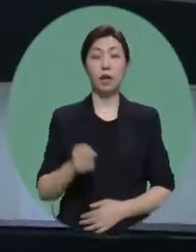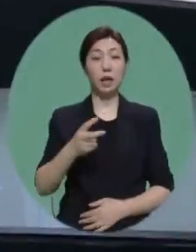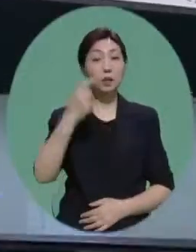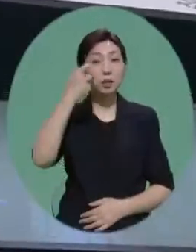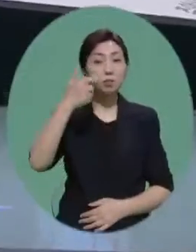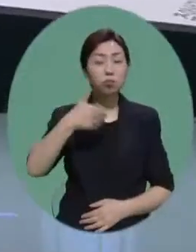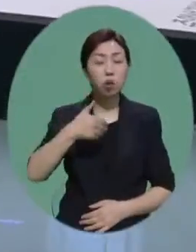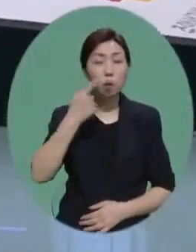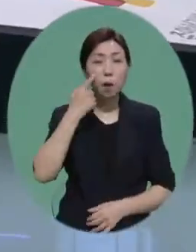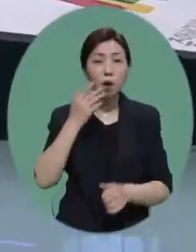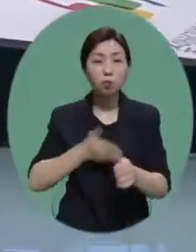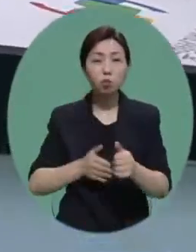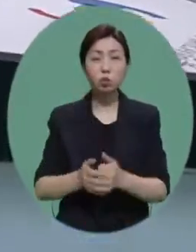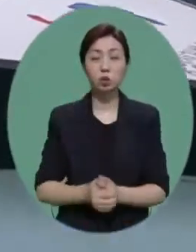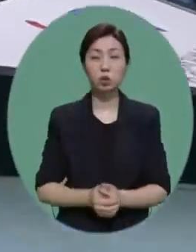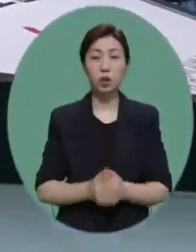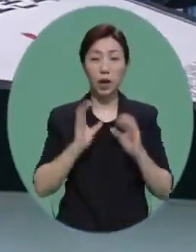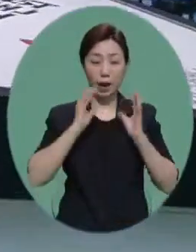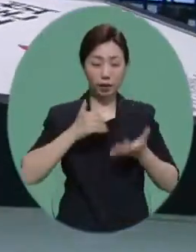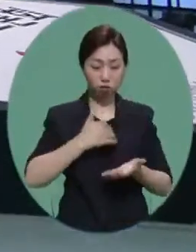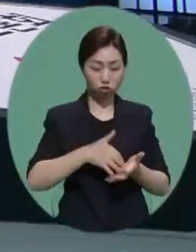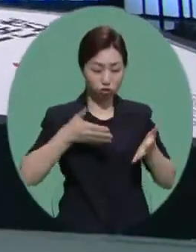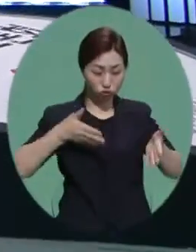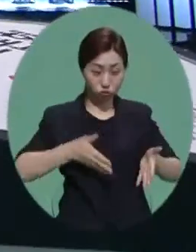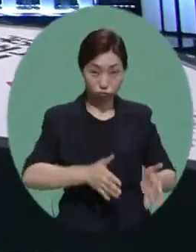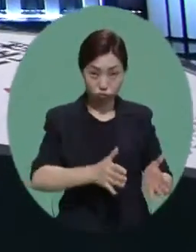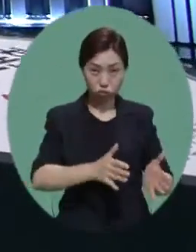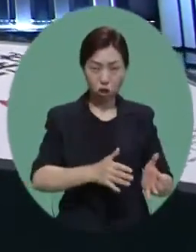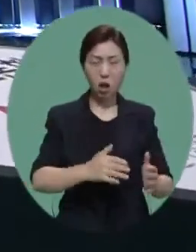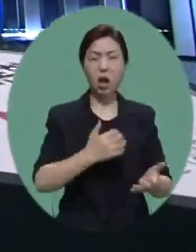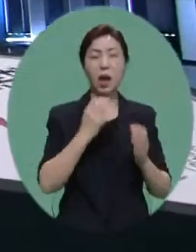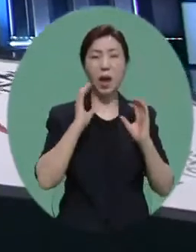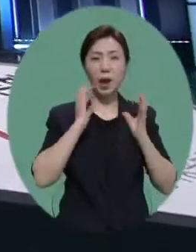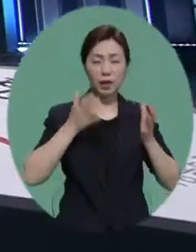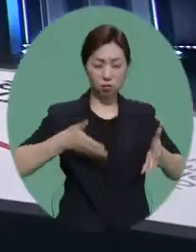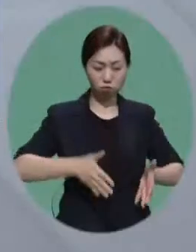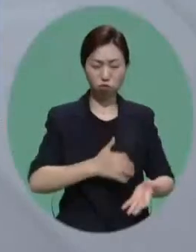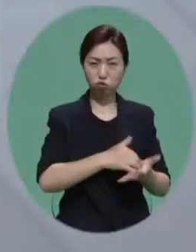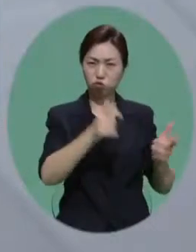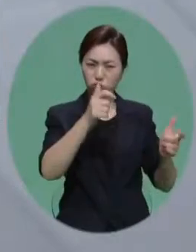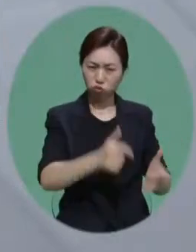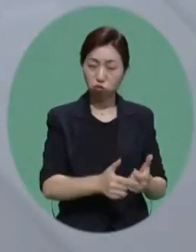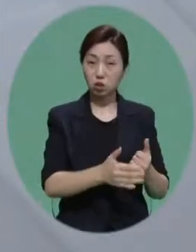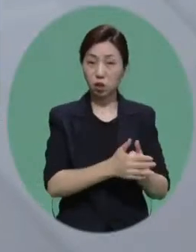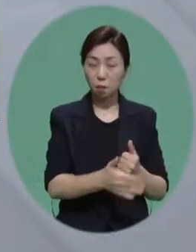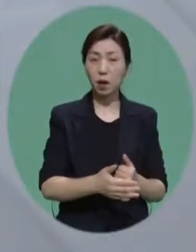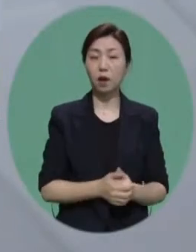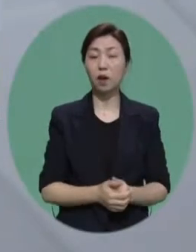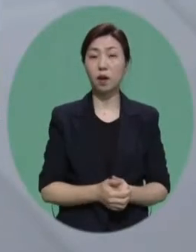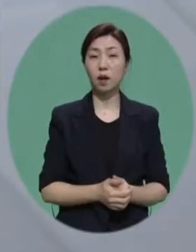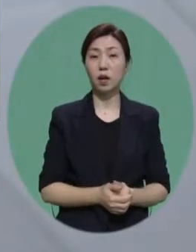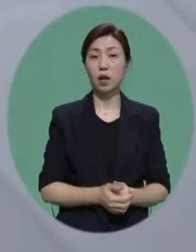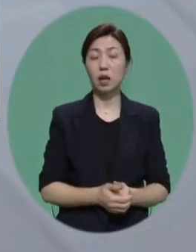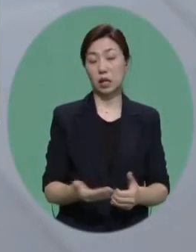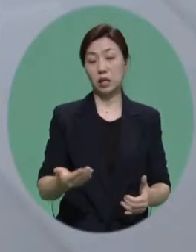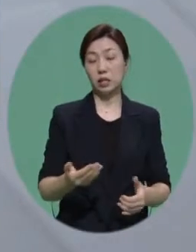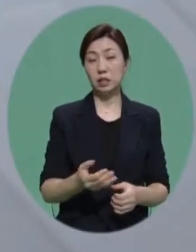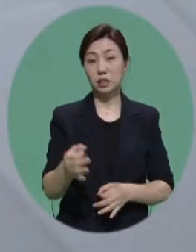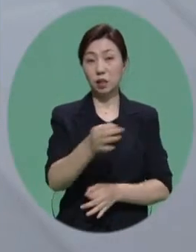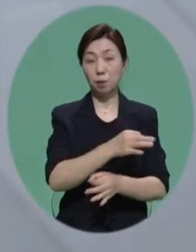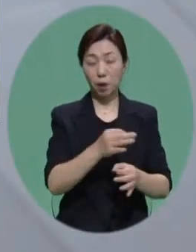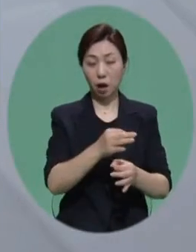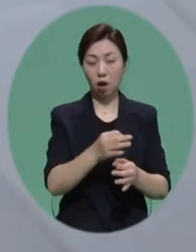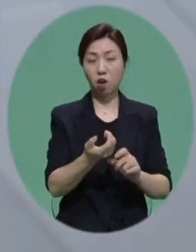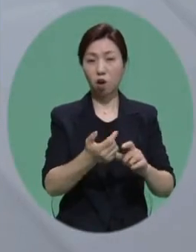생긴 우리 사회의 문제점이 저성장 저 생산성 아니겠습니까 예 이것을 해결할 수 있는 가장